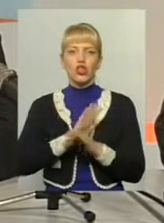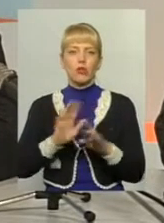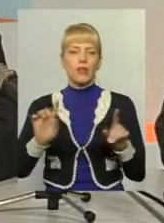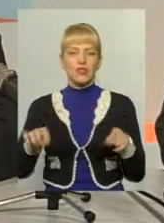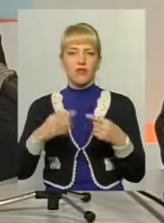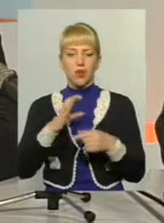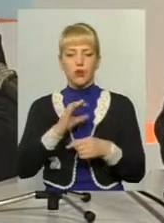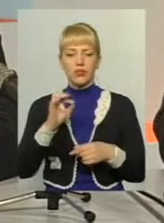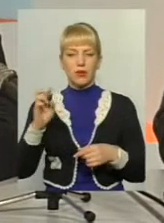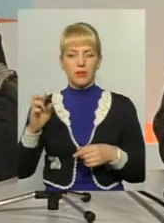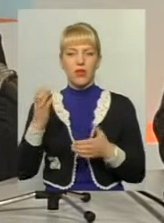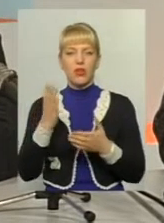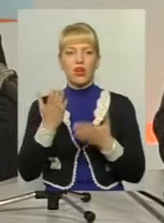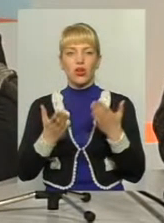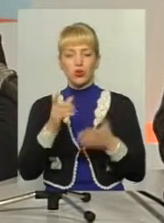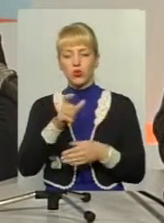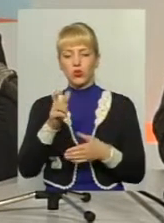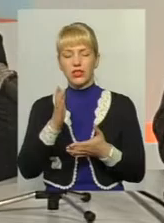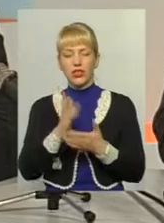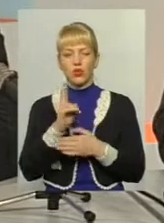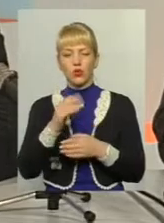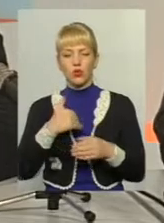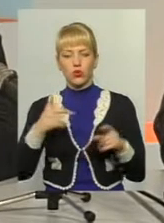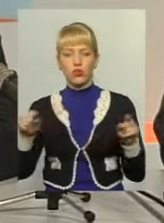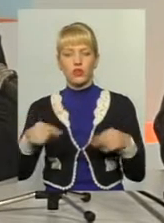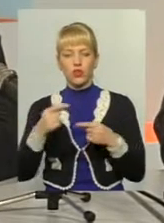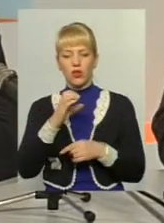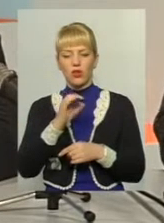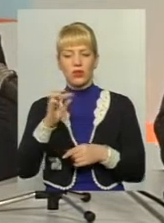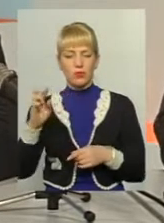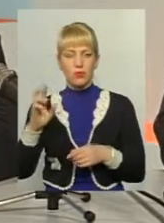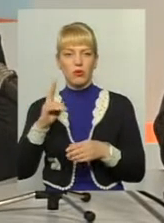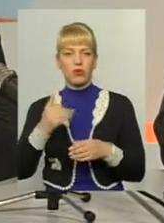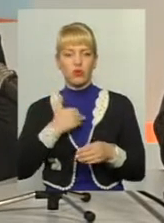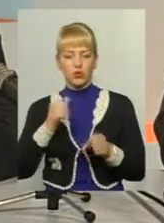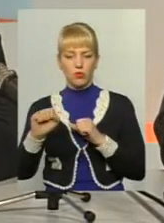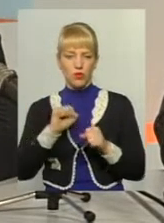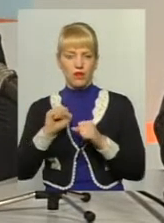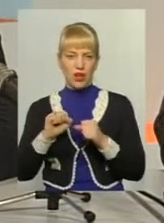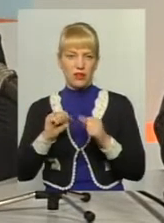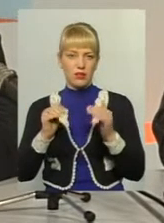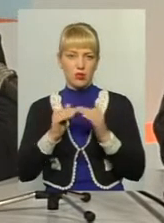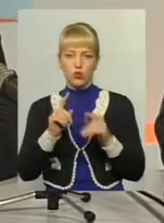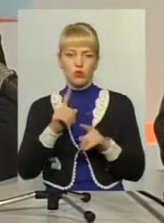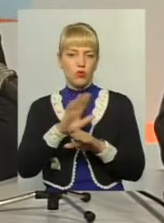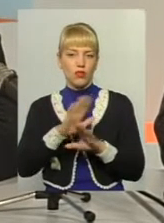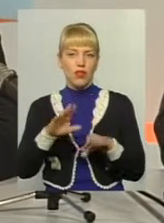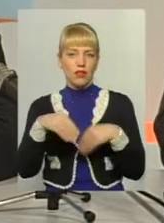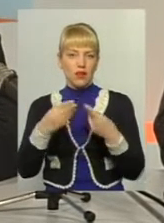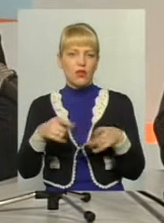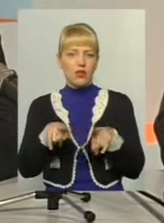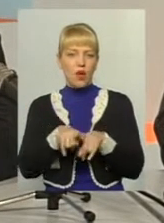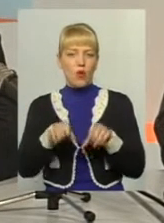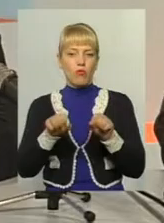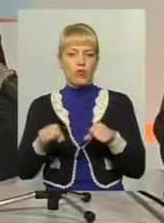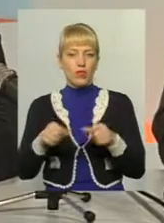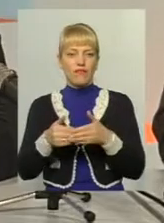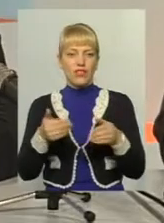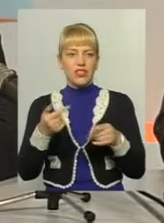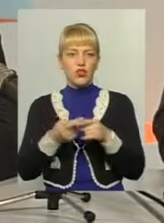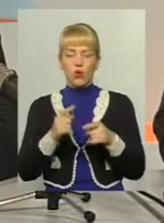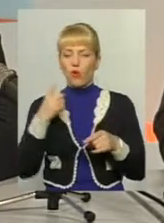і ЖЕКів, там і є такі і співвласники, мешканці, які роблять все тільки для того, щоб по тим чи